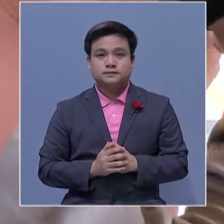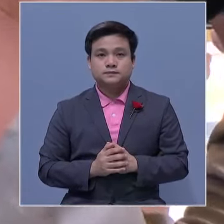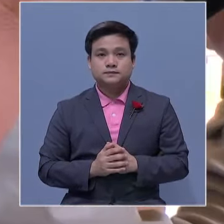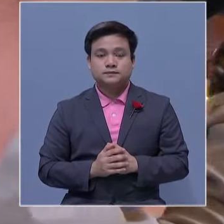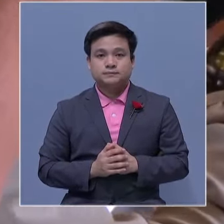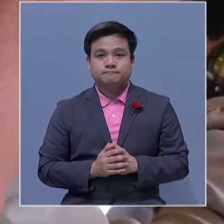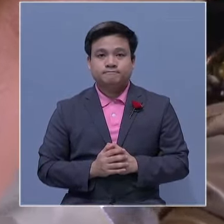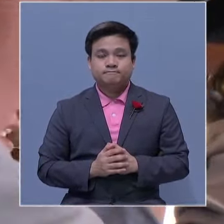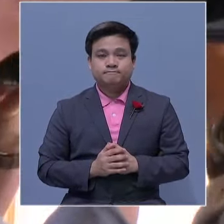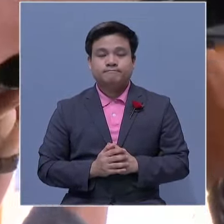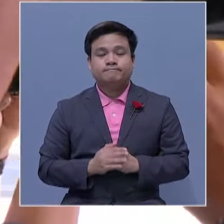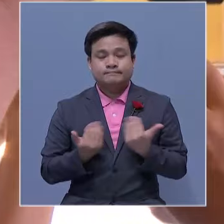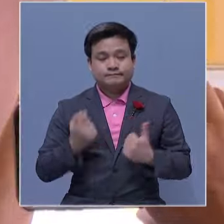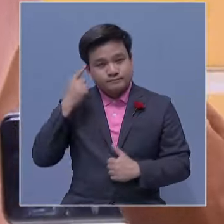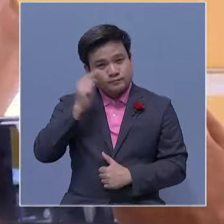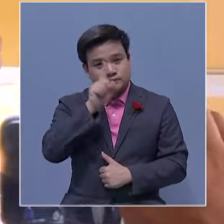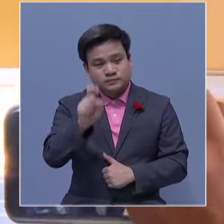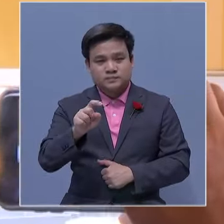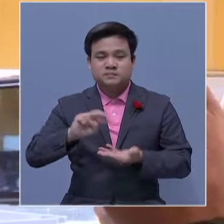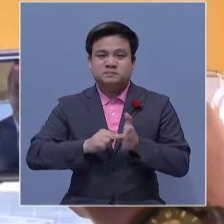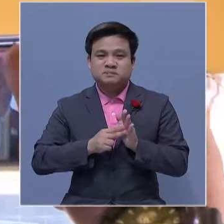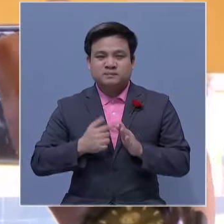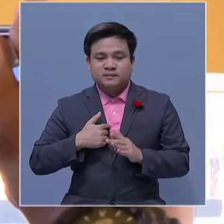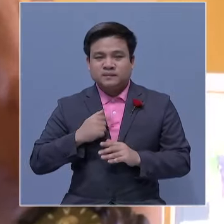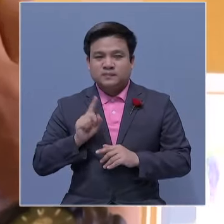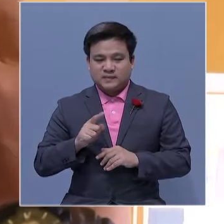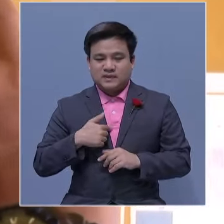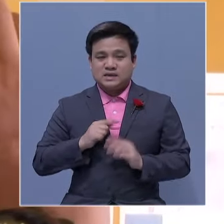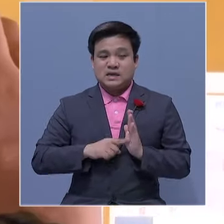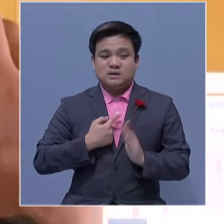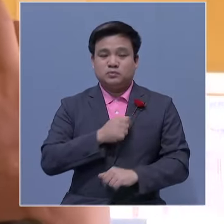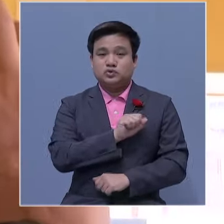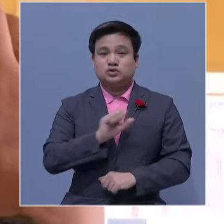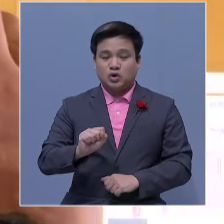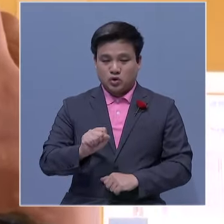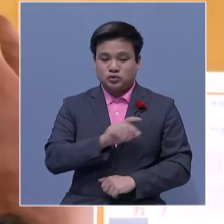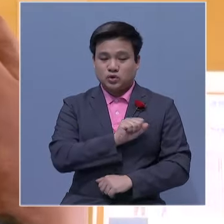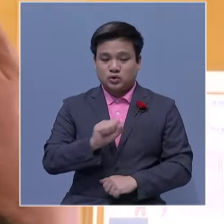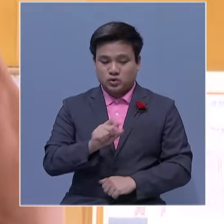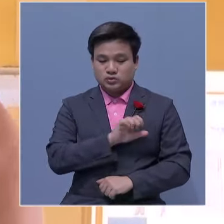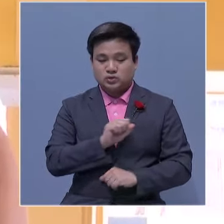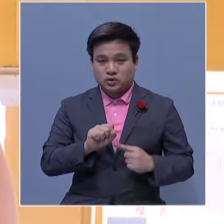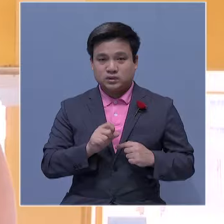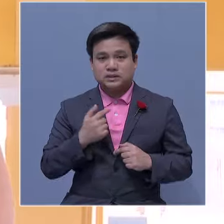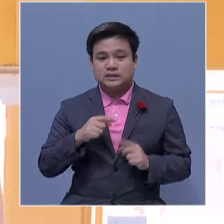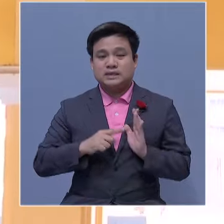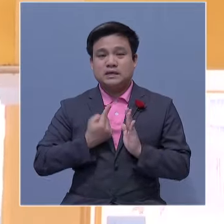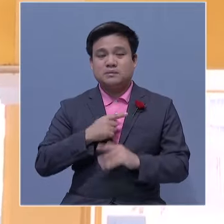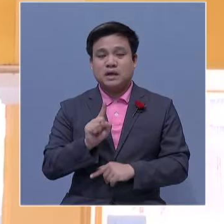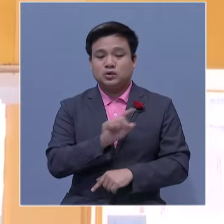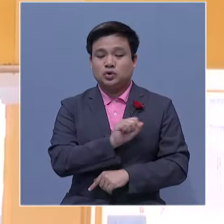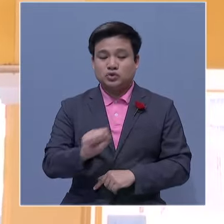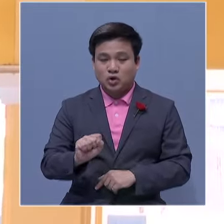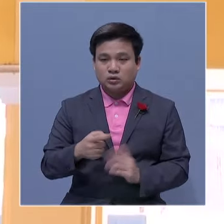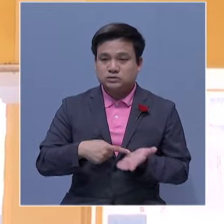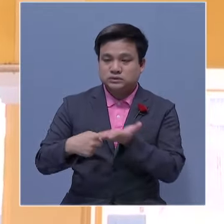ตอนนี้สังคมให้ความสนใจว่าเอ๊ะเป็นการเบี่ยงเบนประเด็นหรือเปล่าจากกรณีที่สสเ้าไกลออกมาเปิดโปงเรื่องของกองทัพแบบเนี้ยแล้วมามีเรื่องของสสเ้าไกลหนี